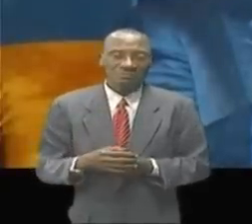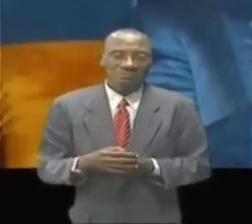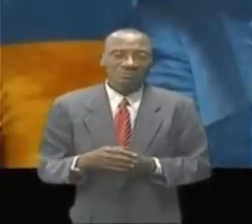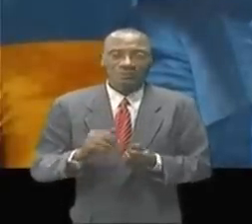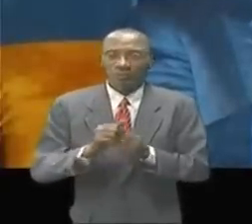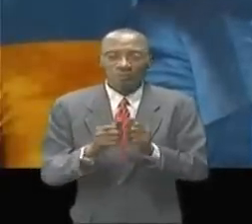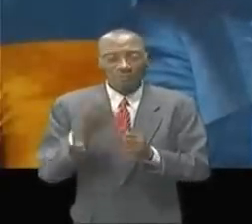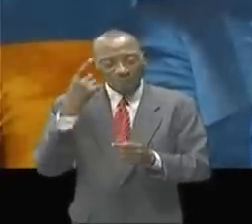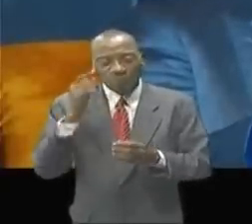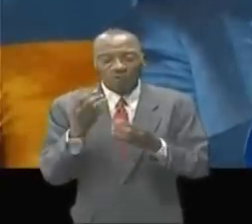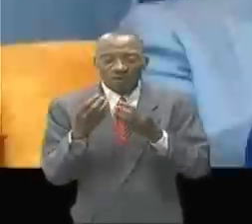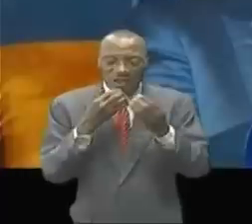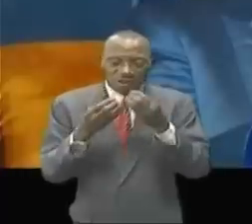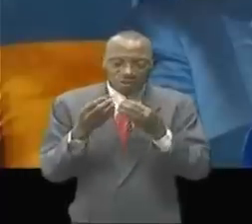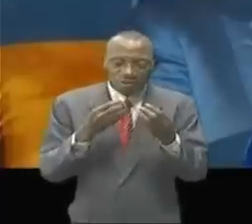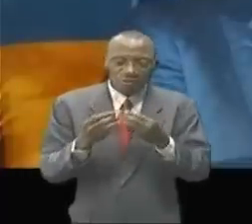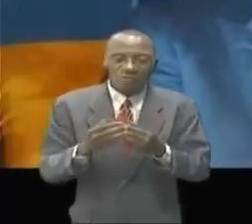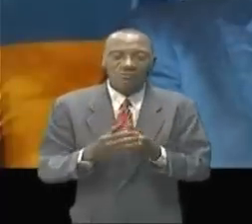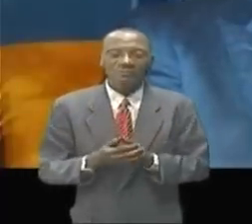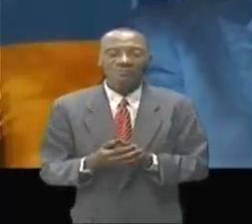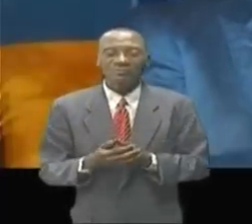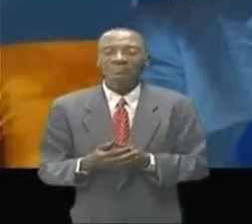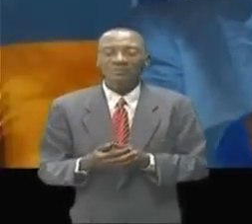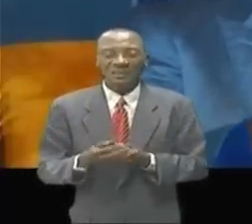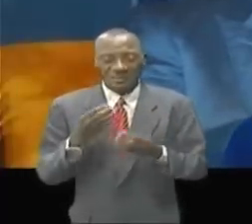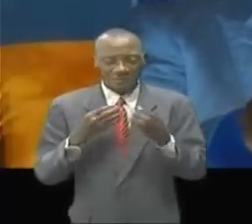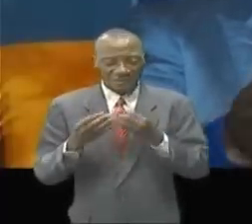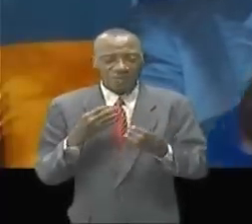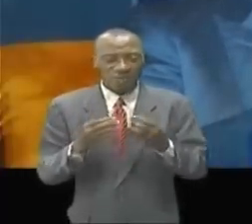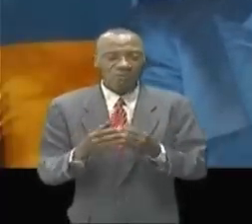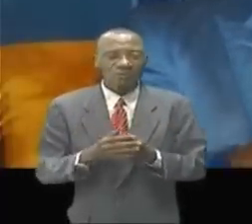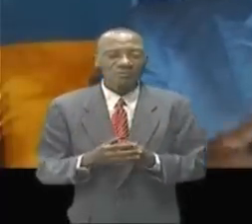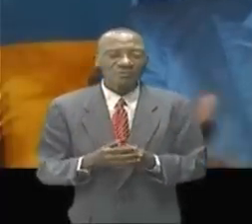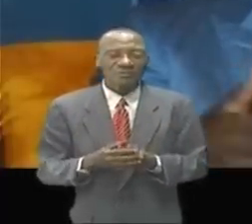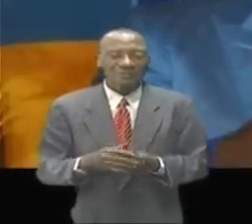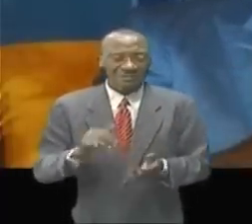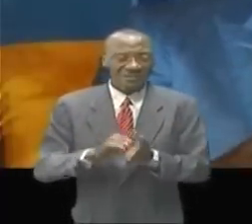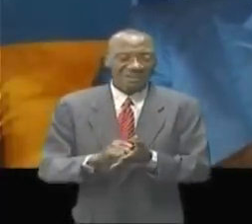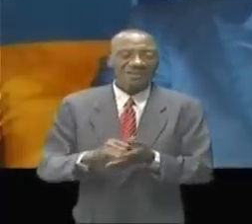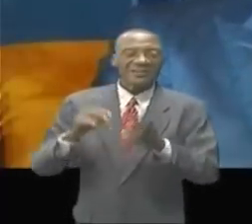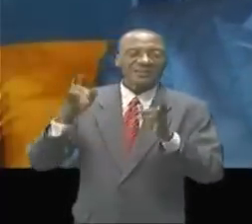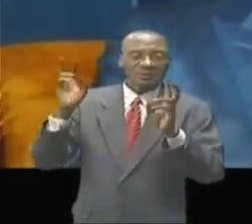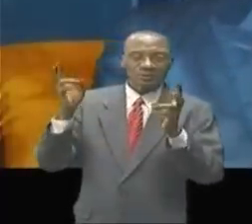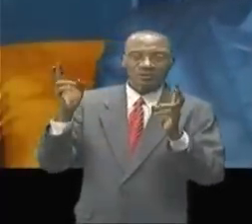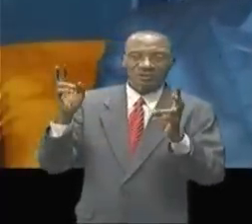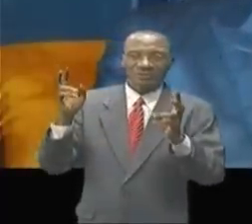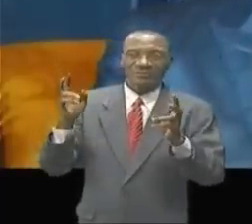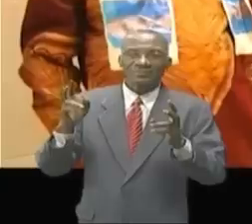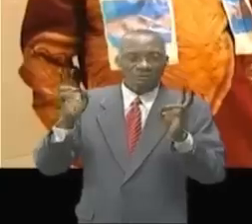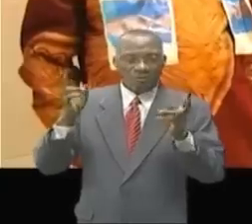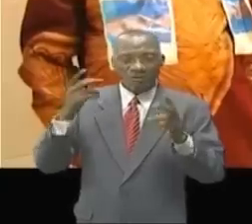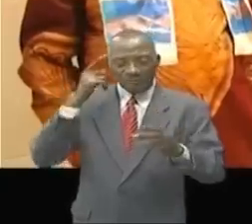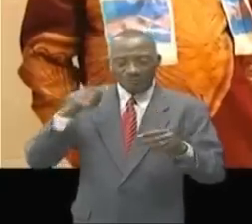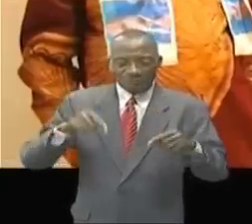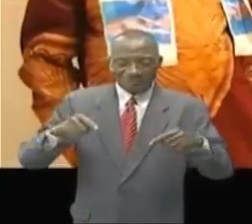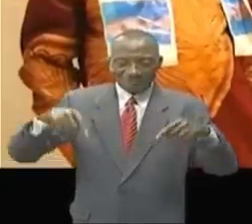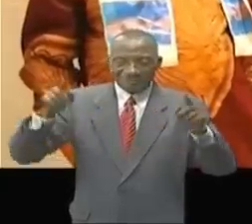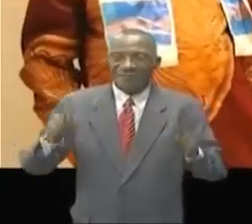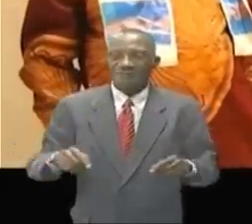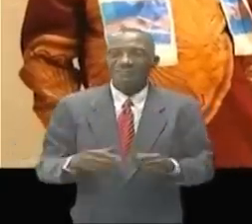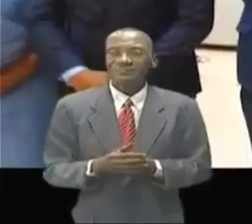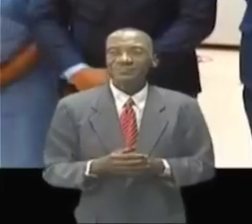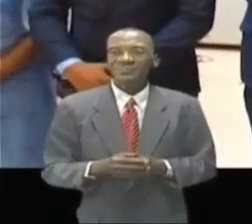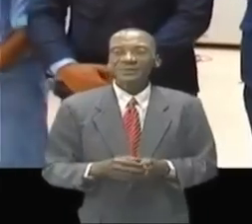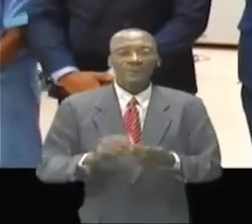nutrition, de l'alimentation, qui constitue le thème de cette année. Même si les questions liées à